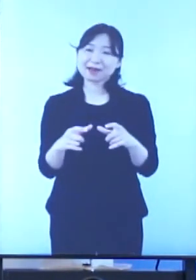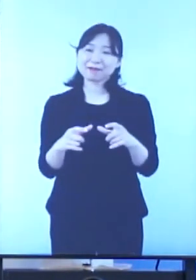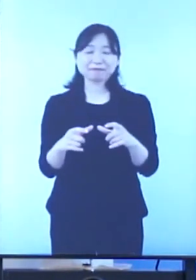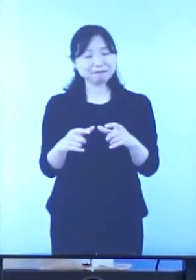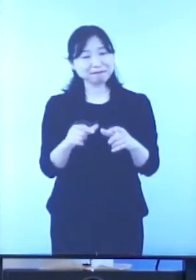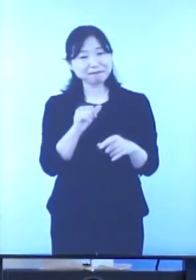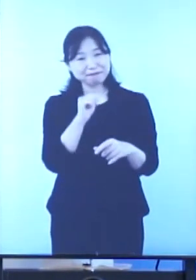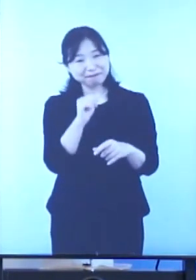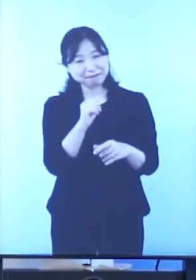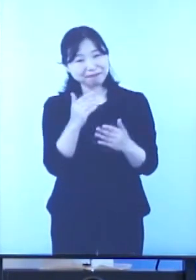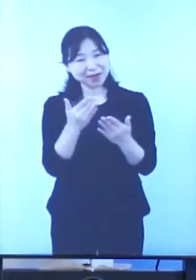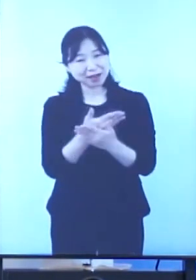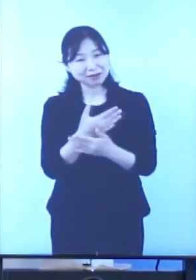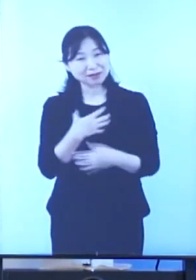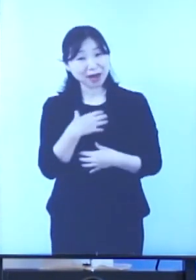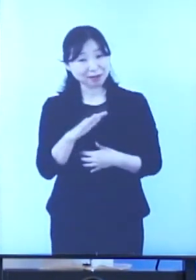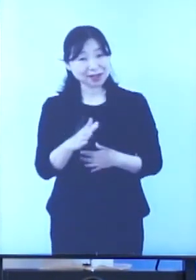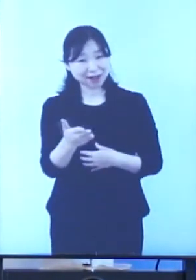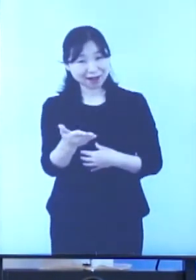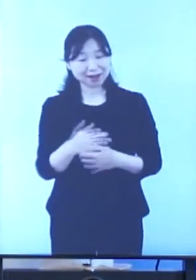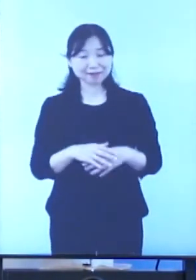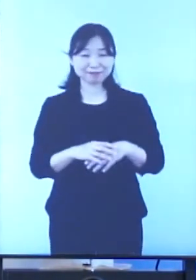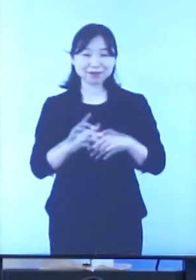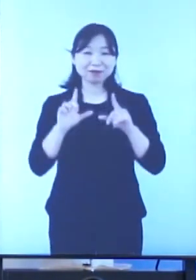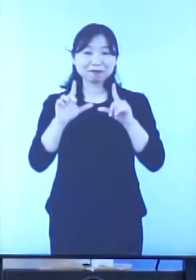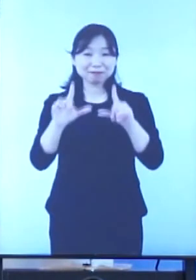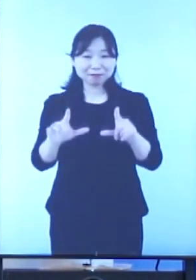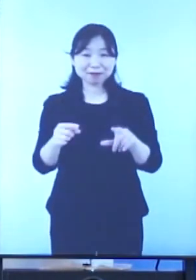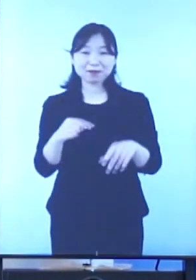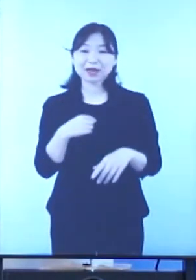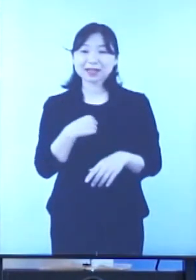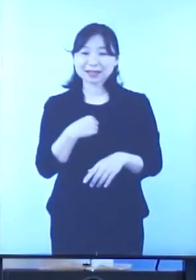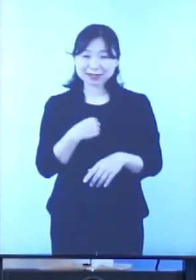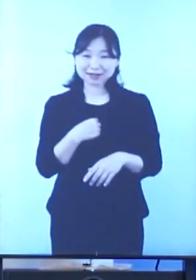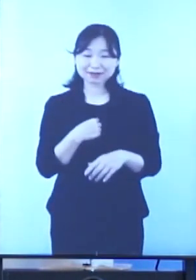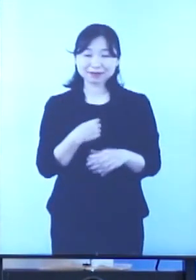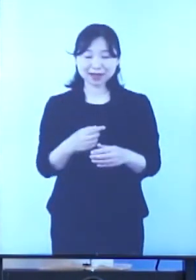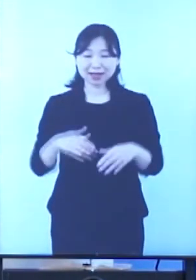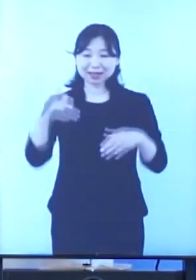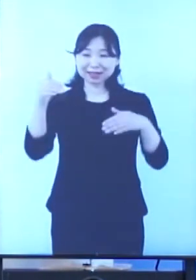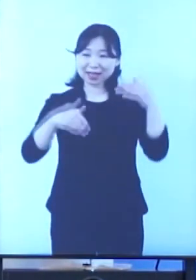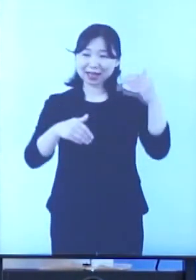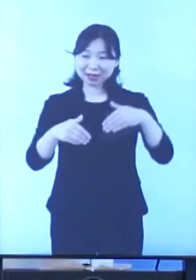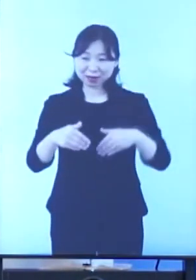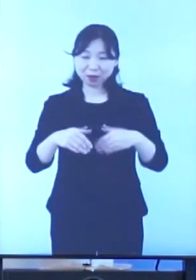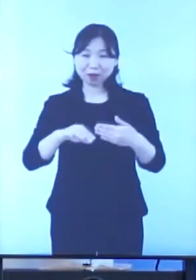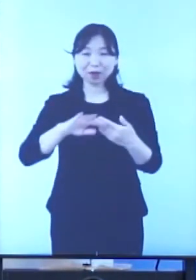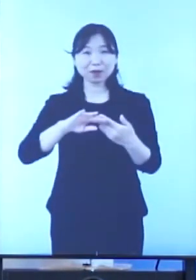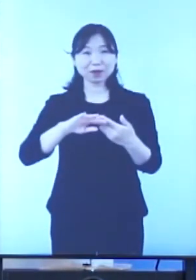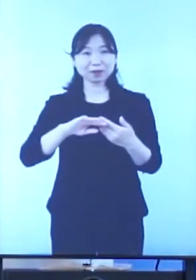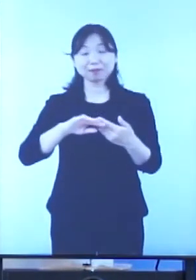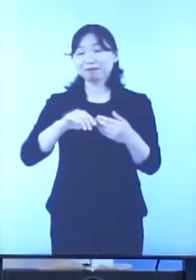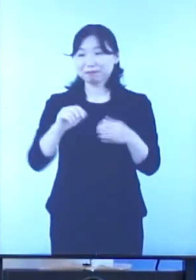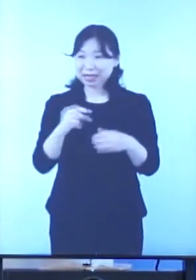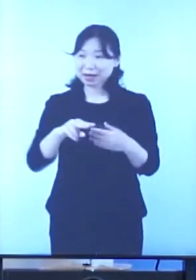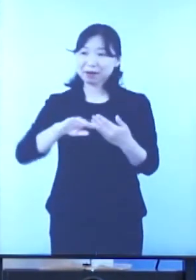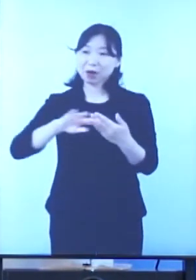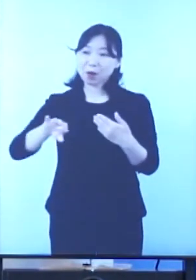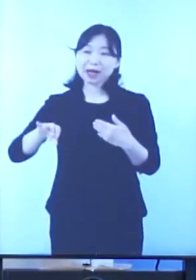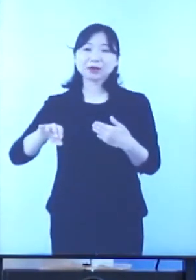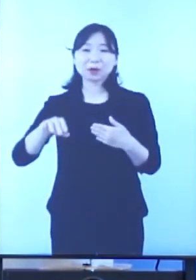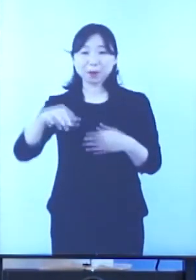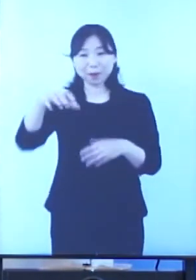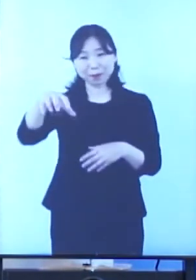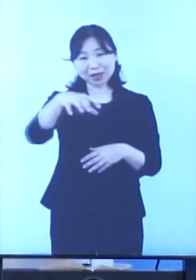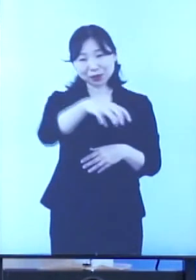あるんでしょうか。 それはあの私自身が選挙もしくは選挙以外の時に、いろいろな場所